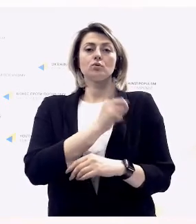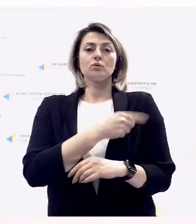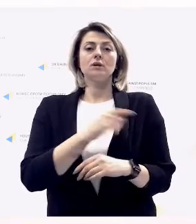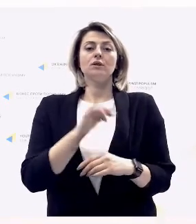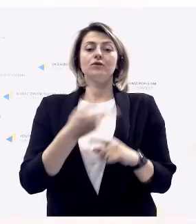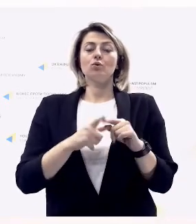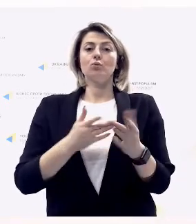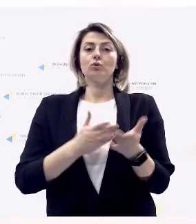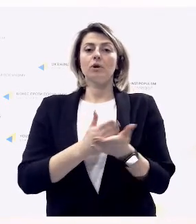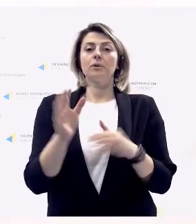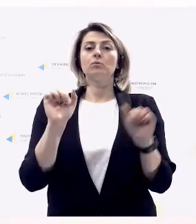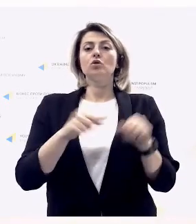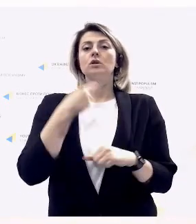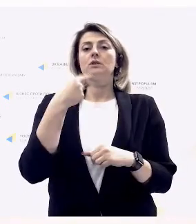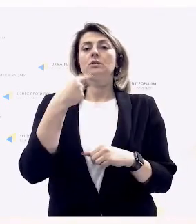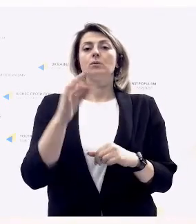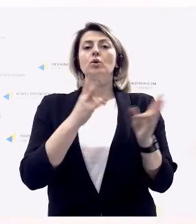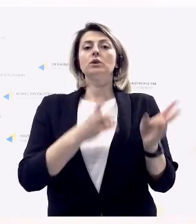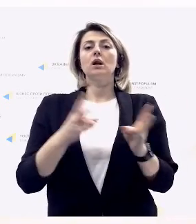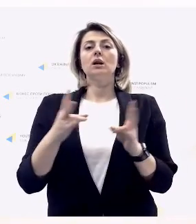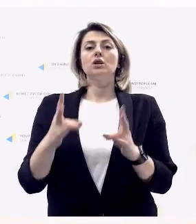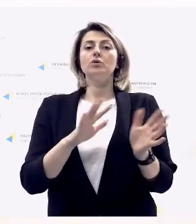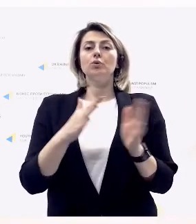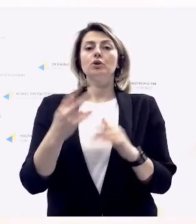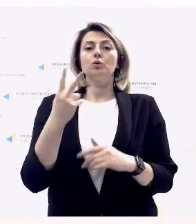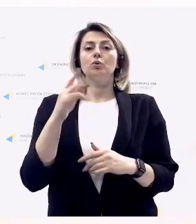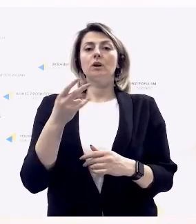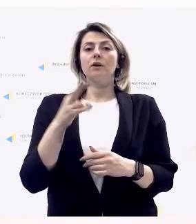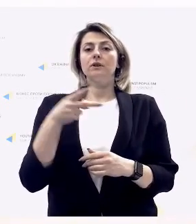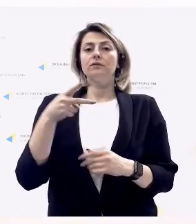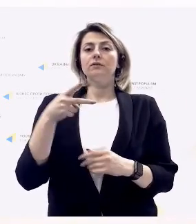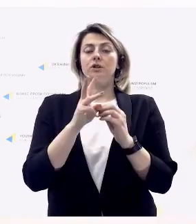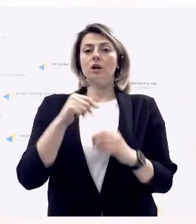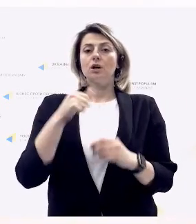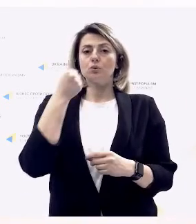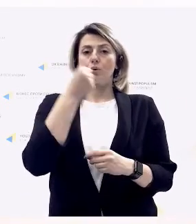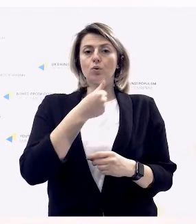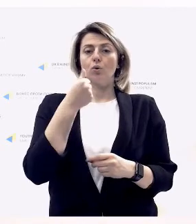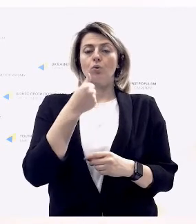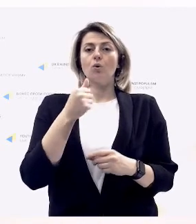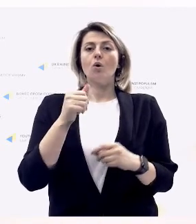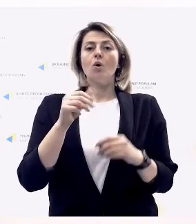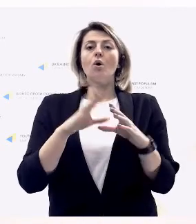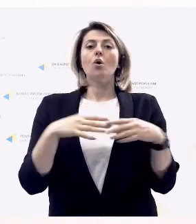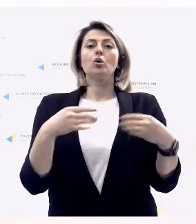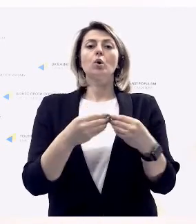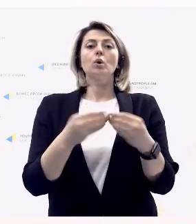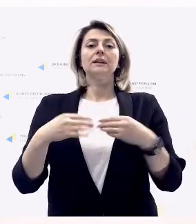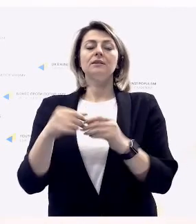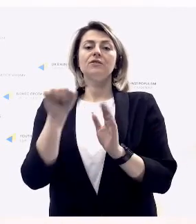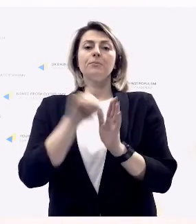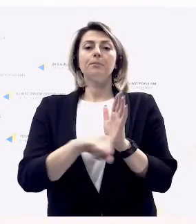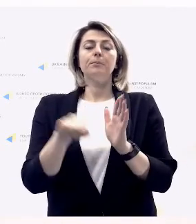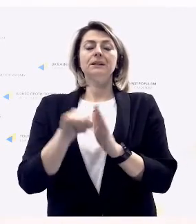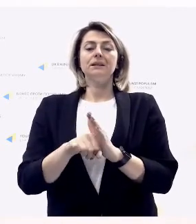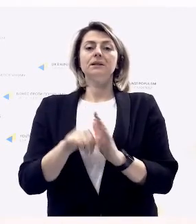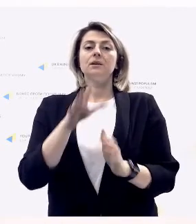саме можна говорити про трагічні події 2 травня 2014 року. Родини вбитих під